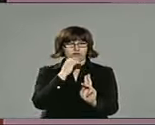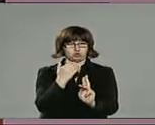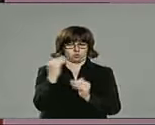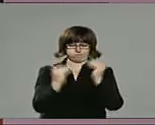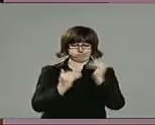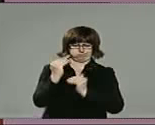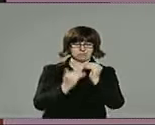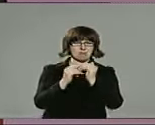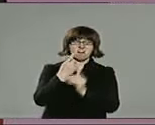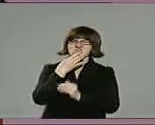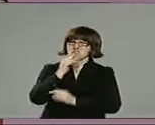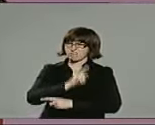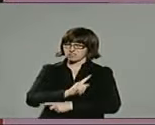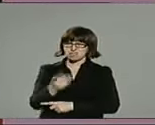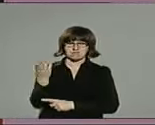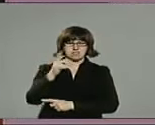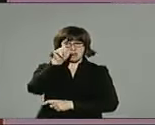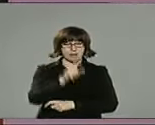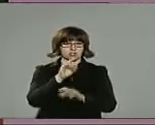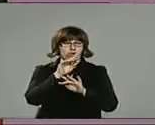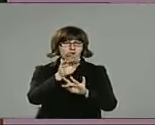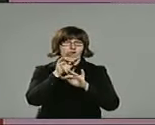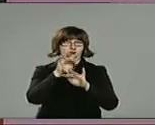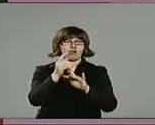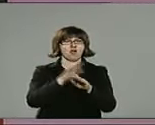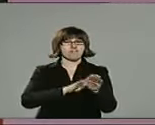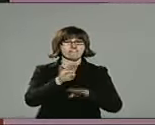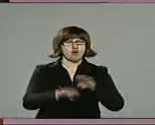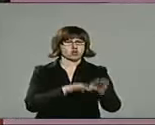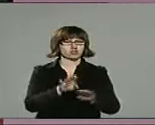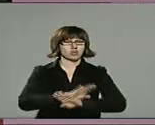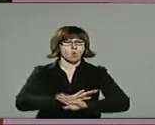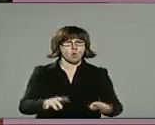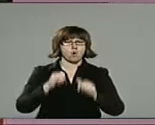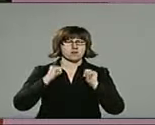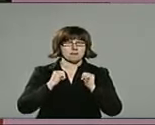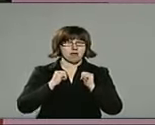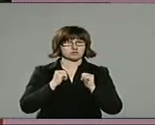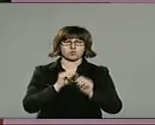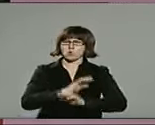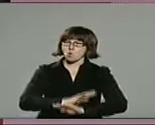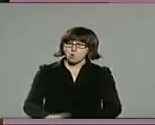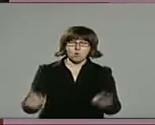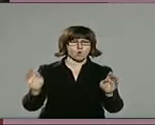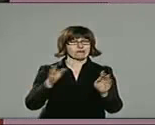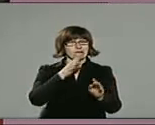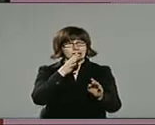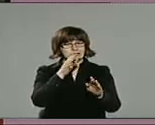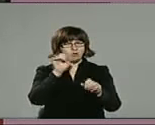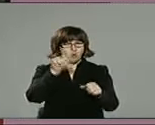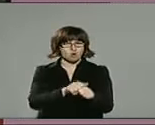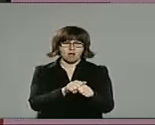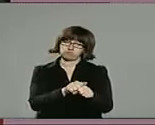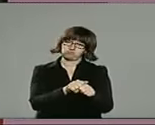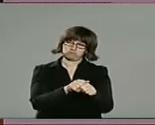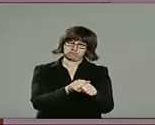liebe Genossinnen und Genossen. Den Menschen einreden, dass Fortschritt ganz ohne Belastungen und ganz ohne jedes Risiko funktionieren